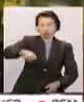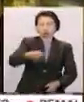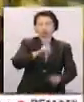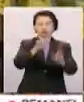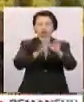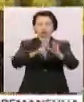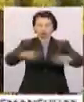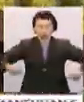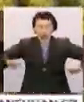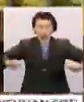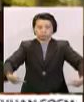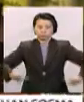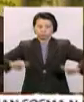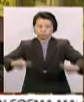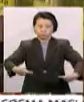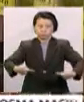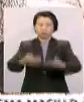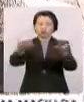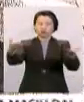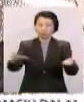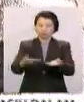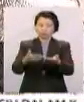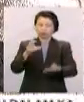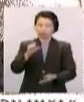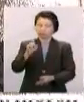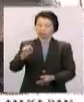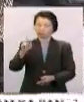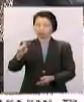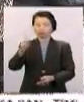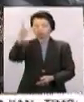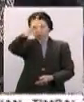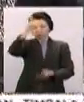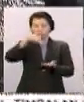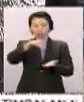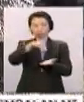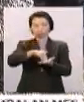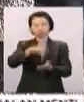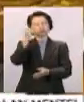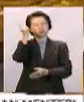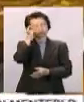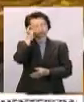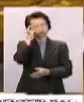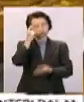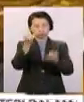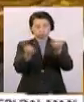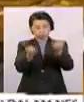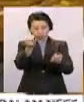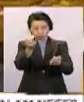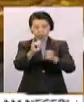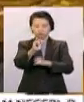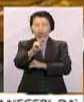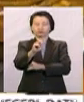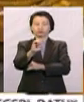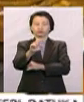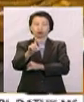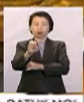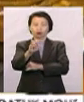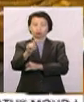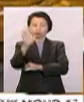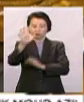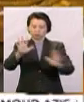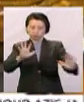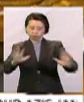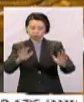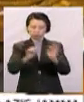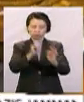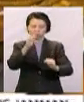kerusi roda. Menerusi pengenalan SST, Kerajaan Persekutuan juga berpendapat kadar inflasi akan terkawal dan jika ada peningkatan, ia